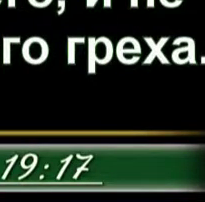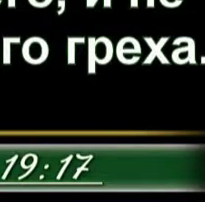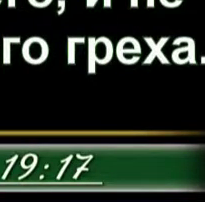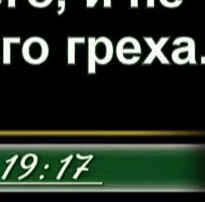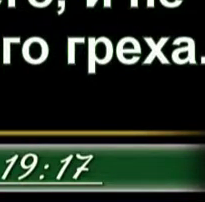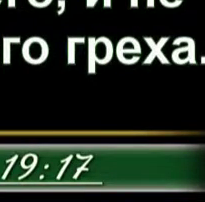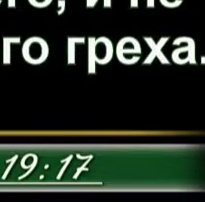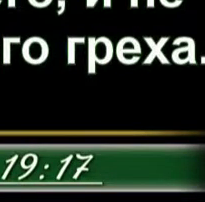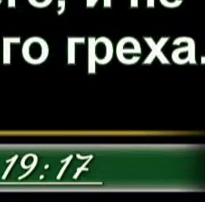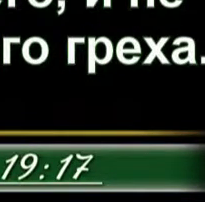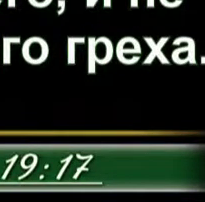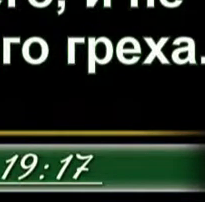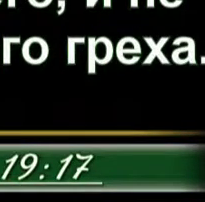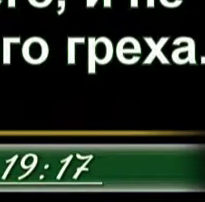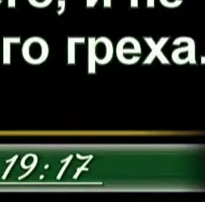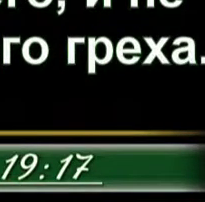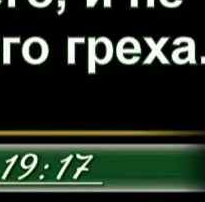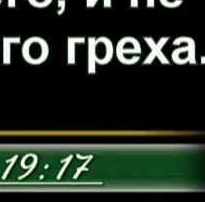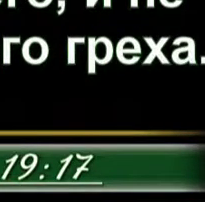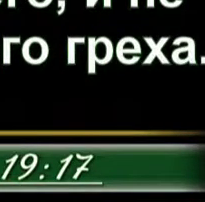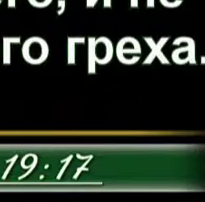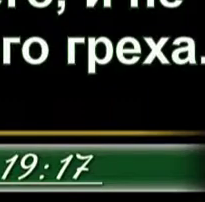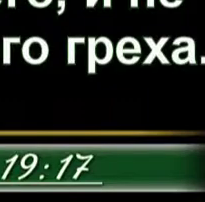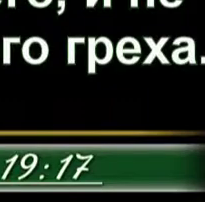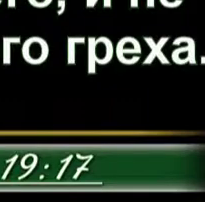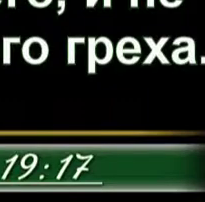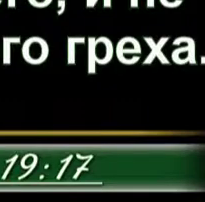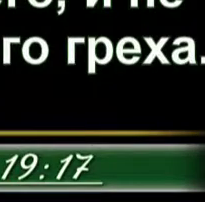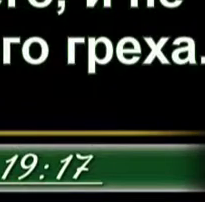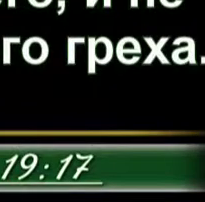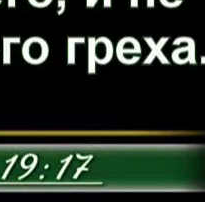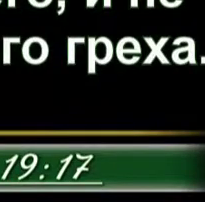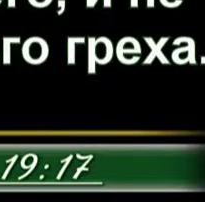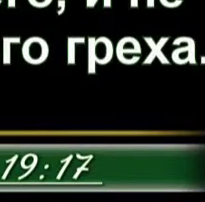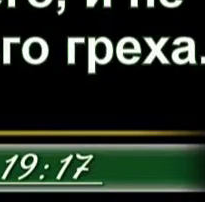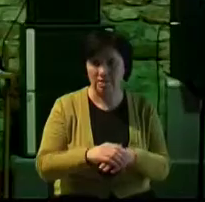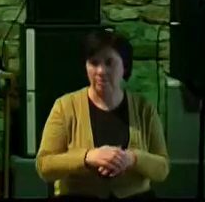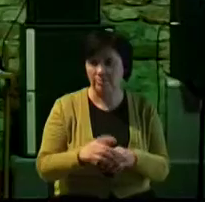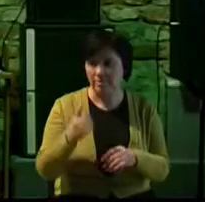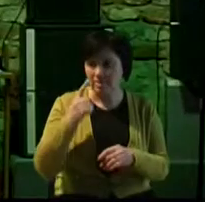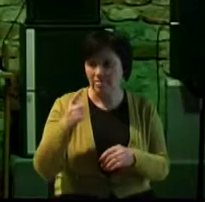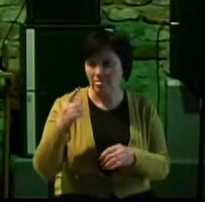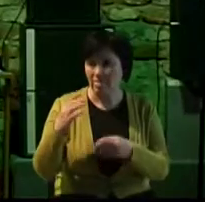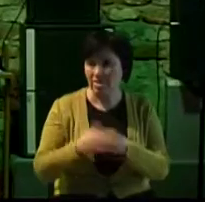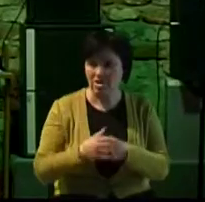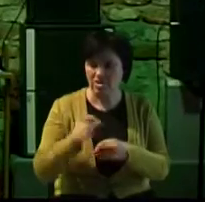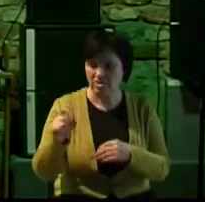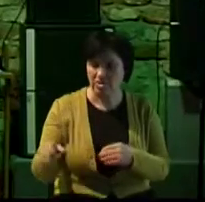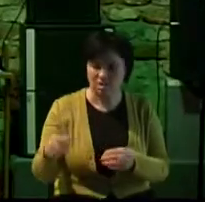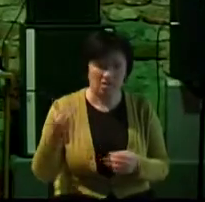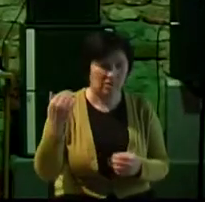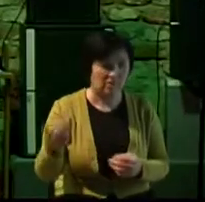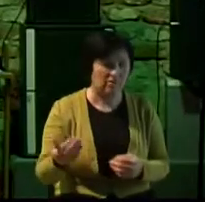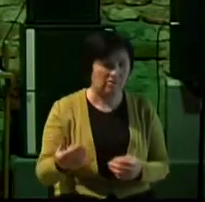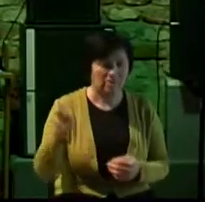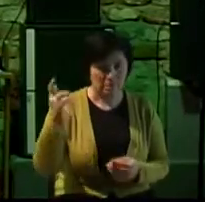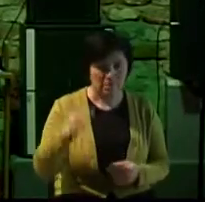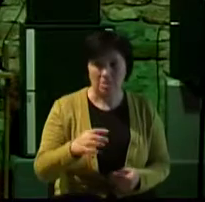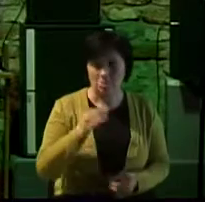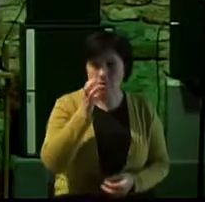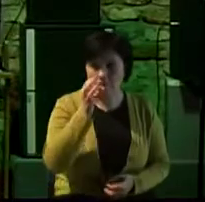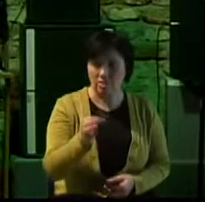твоем». И дальше Господь продолжает: «Обличи ближнего твоего». То есть мы видим, что Господь дает